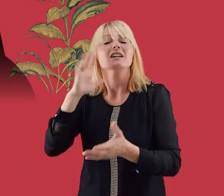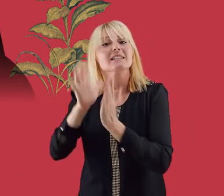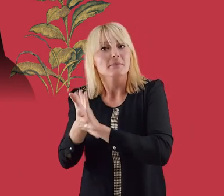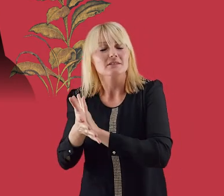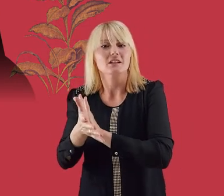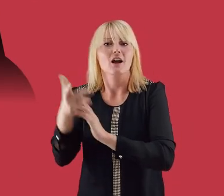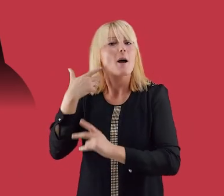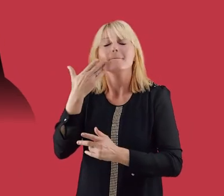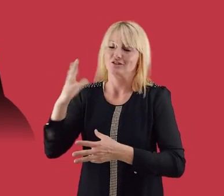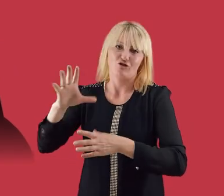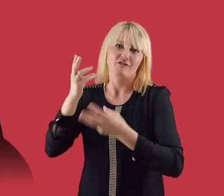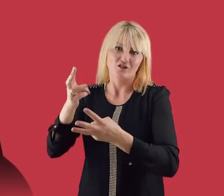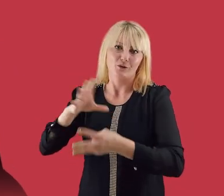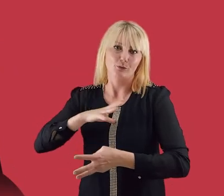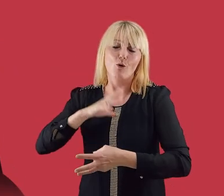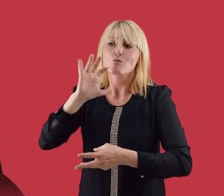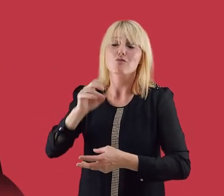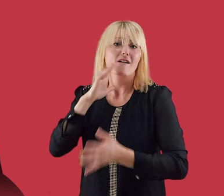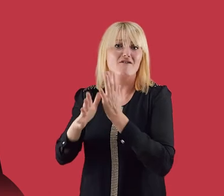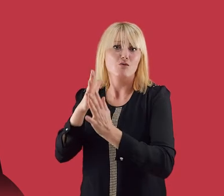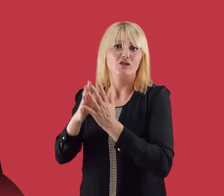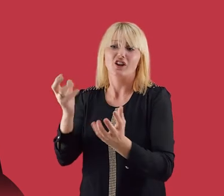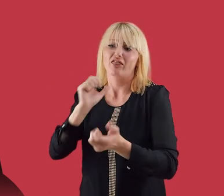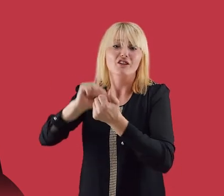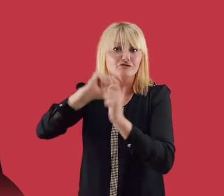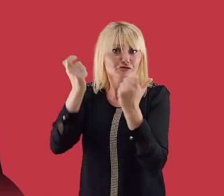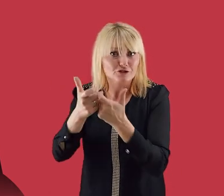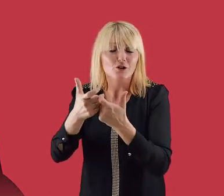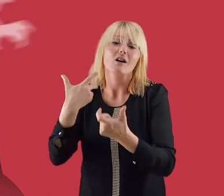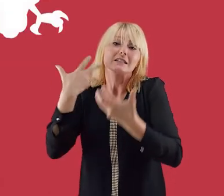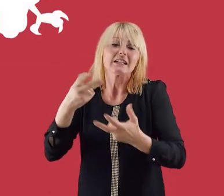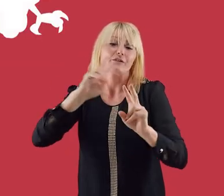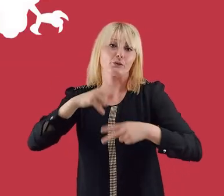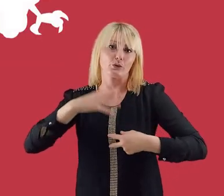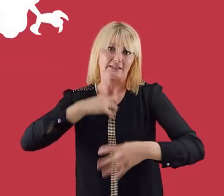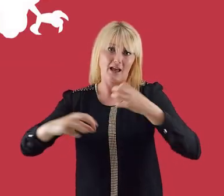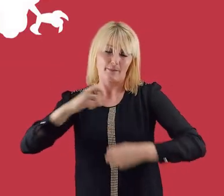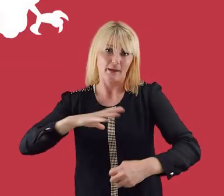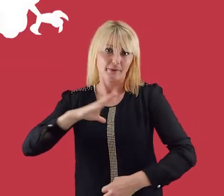niepodległej Polski, która stała przed trudnym zadaniem odbudowy własnego dziedzictwa.